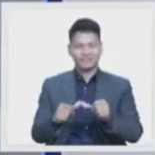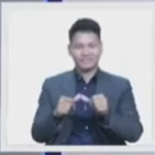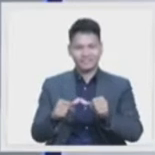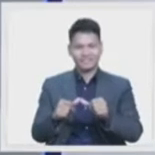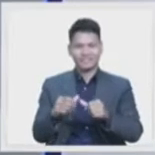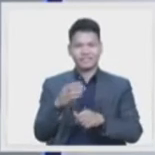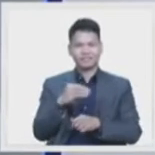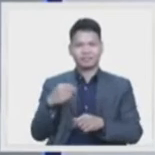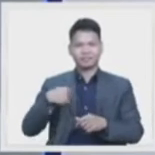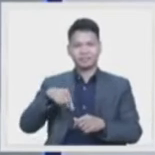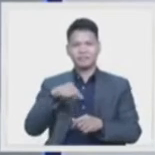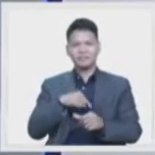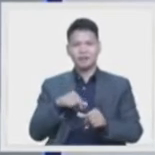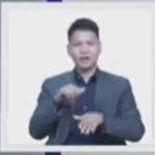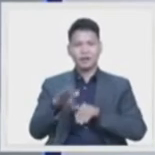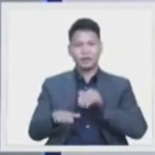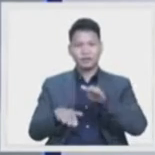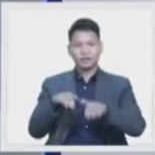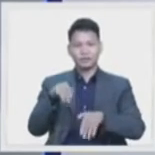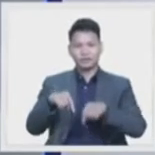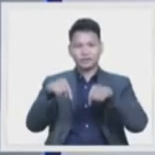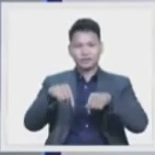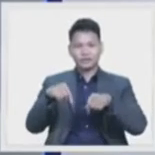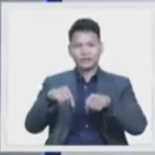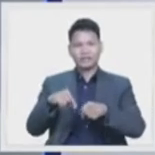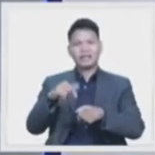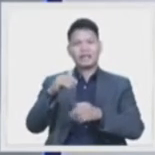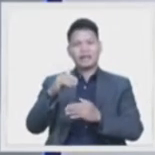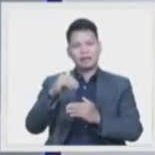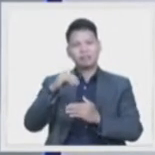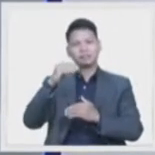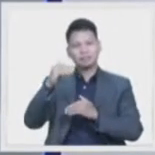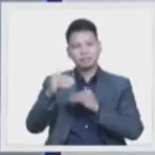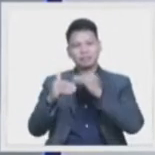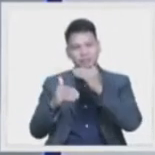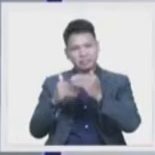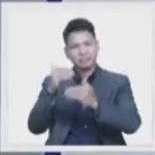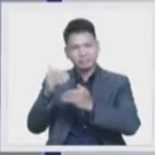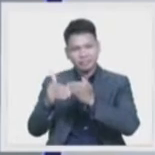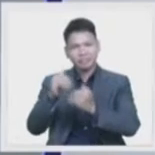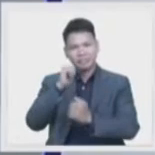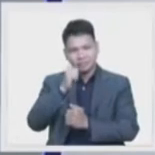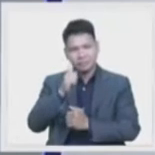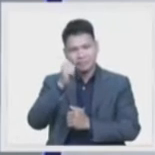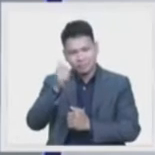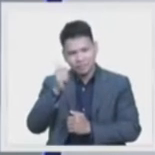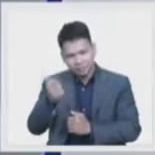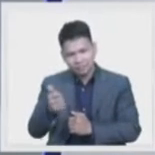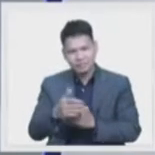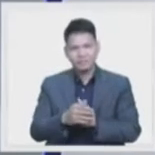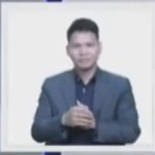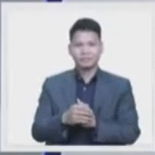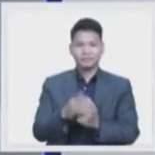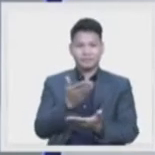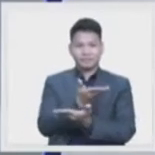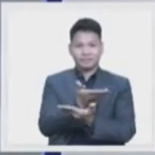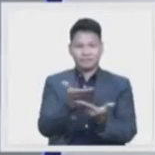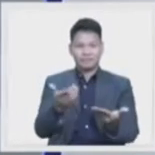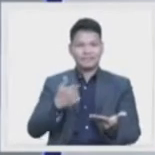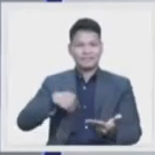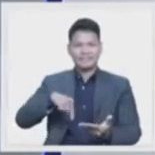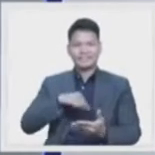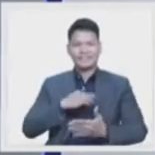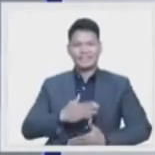atong pagpanlakatan matag karon ug unya. May kagalaan, nalipay